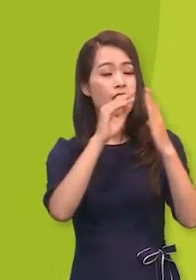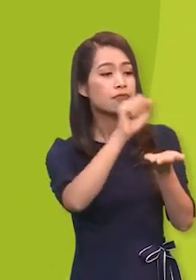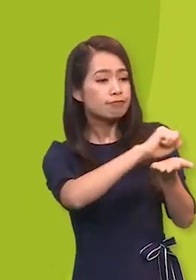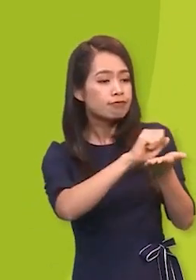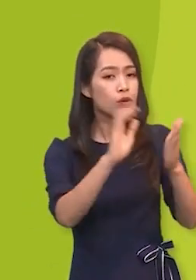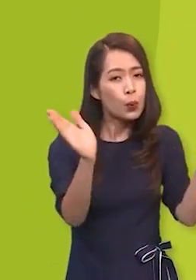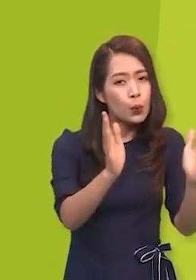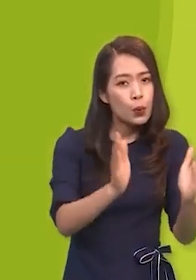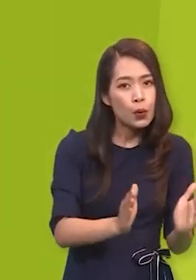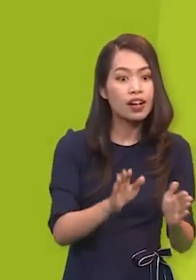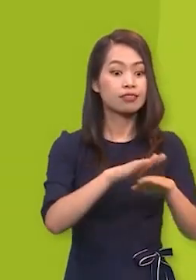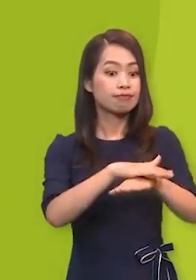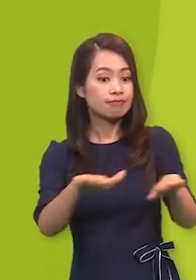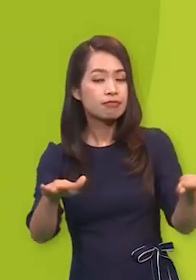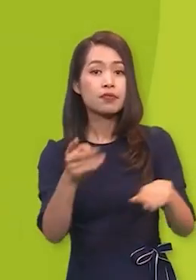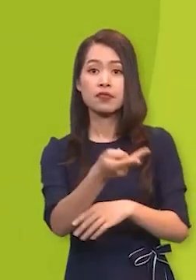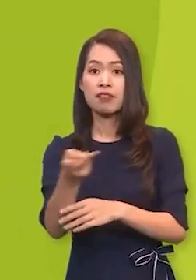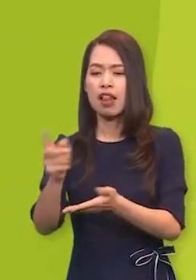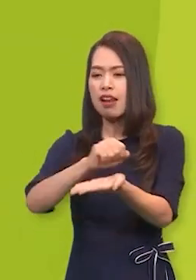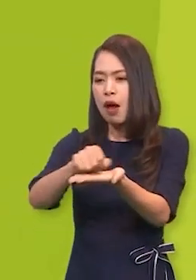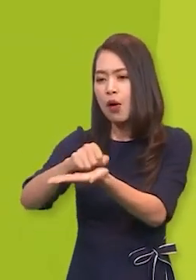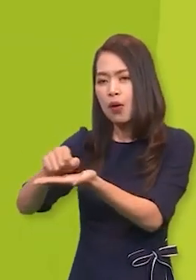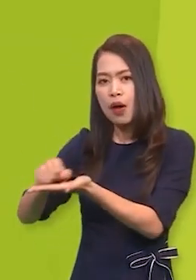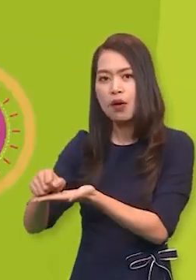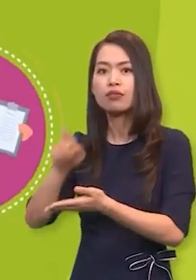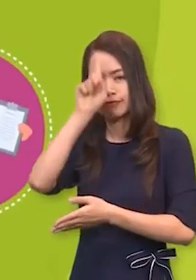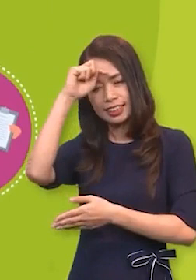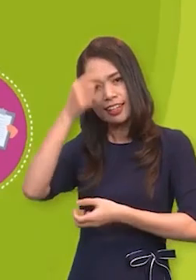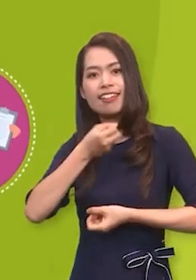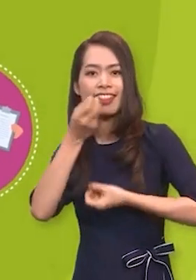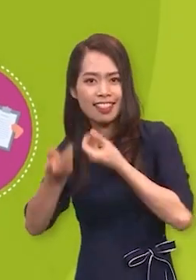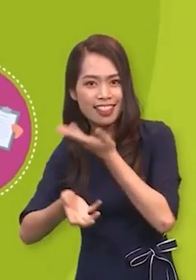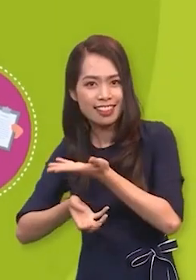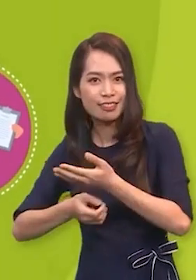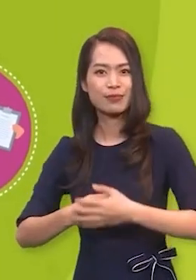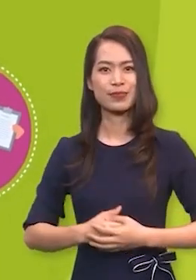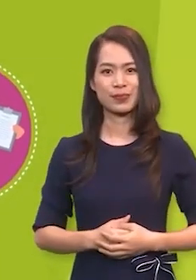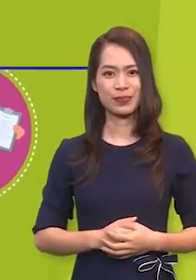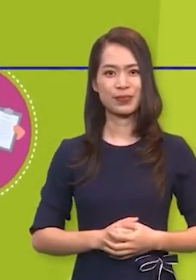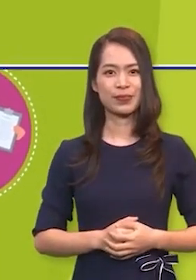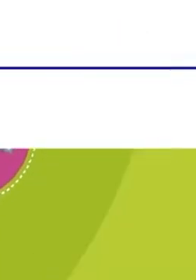vệ sinh thông thoáng nhà cửa, lau rửa các bề mặt hay tiếp xúc, thực hiện khai báo y tế,